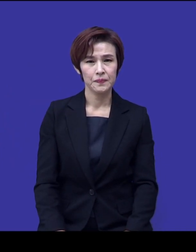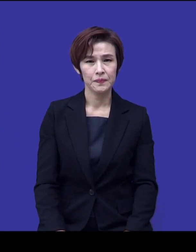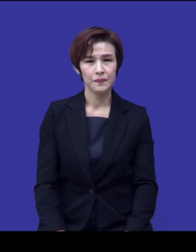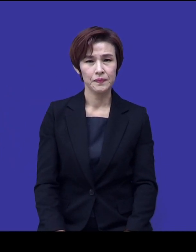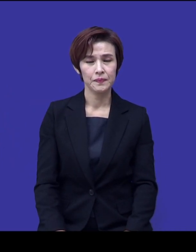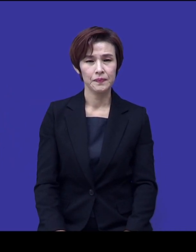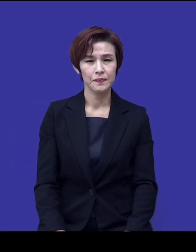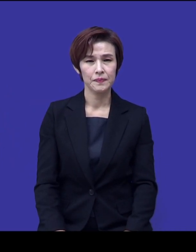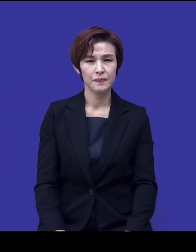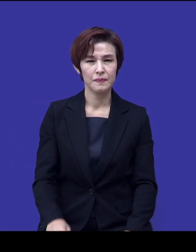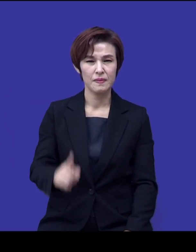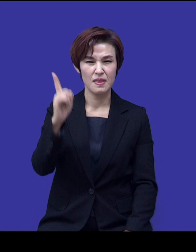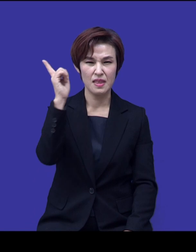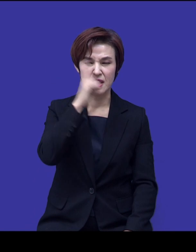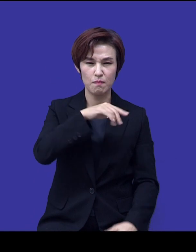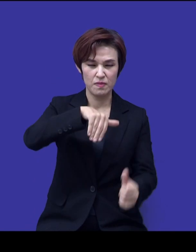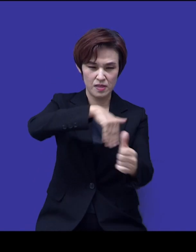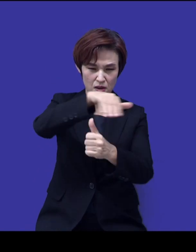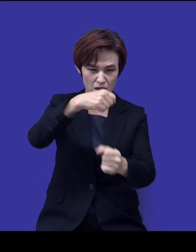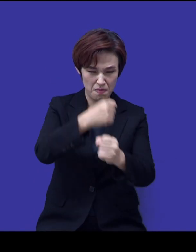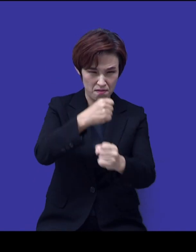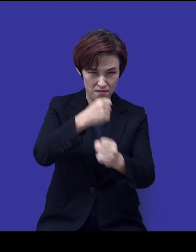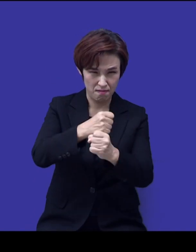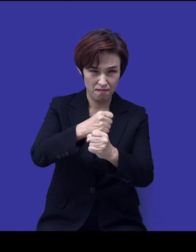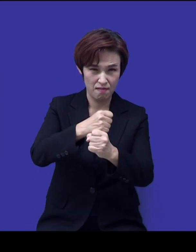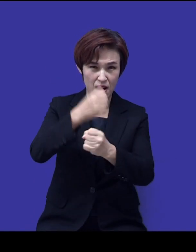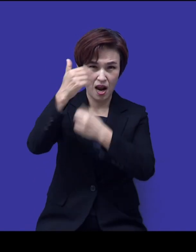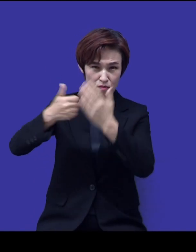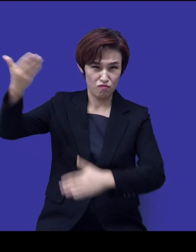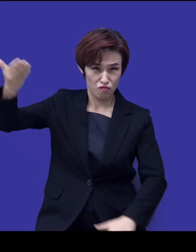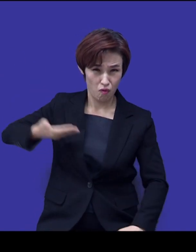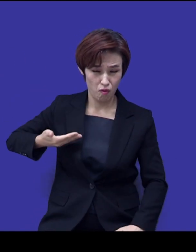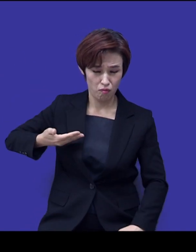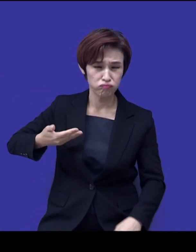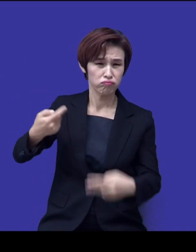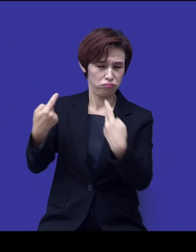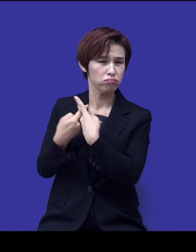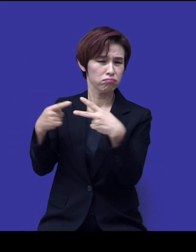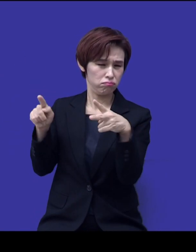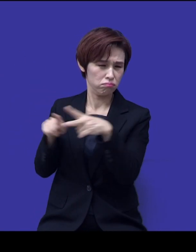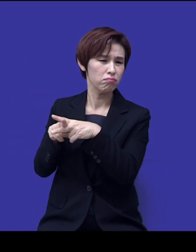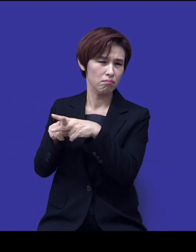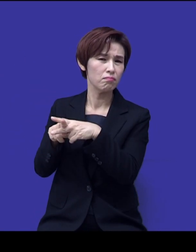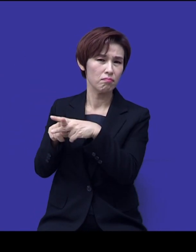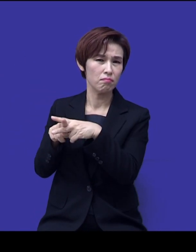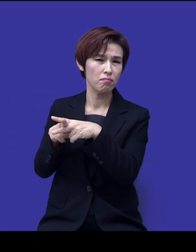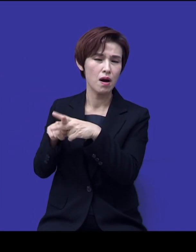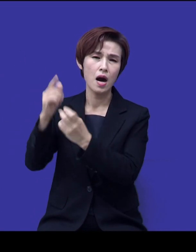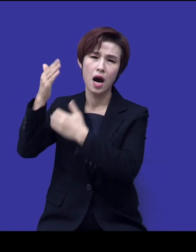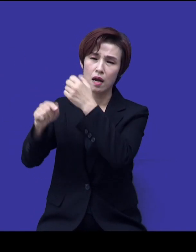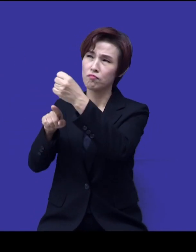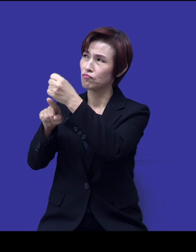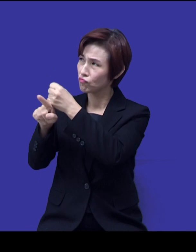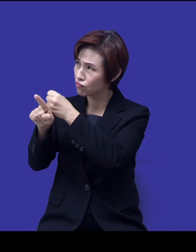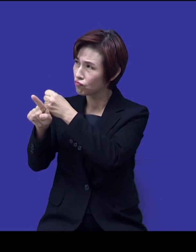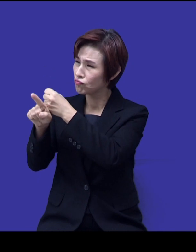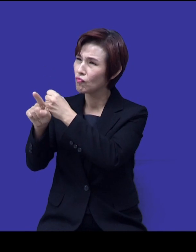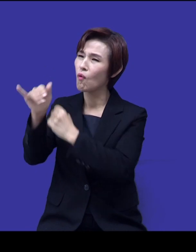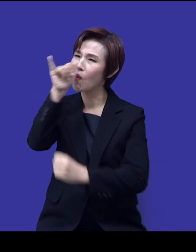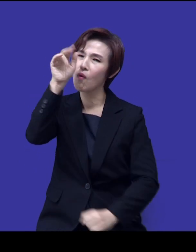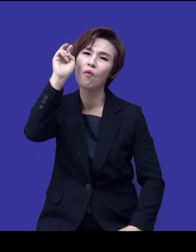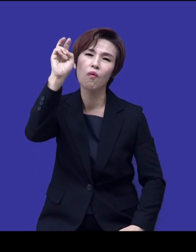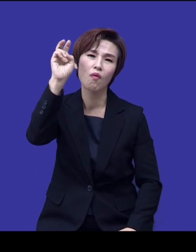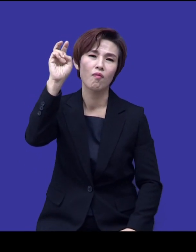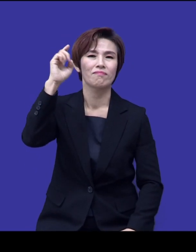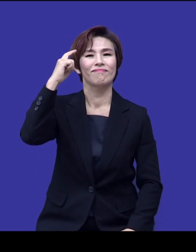하려고 해서 만들었더라도 이해할 수 있을 것 같아요. 왜 그렇게 하셨는지는 모르지만 네네. 하나님의 뜻이라면 이유가 있겠지.